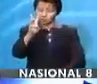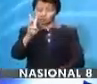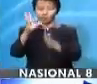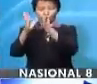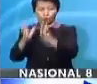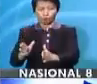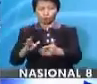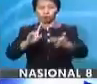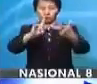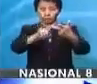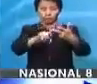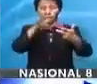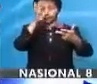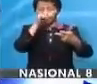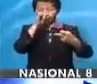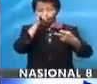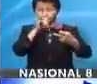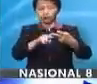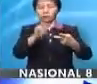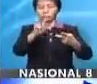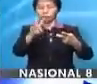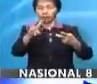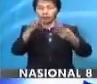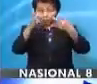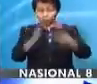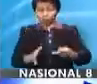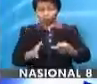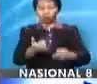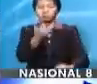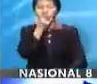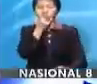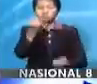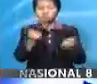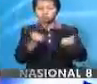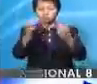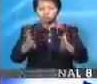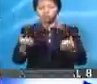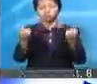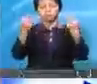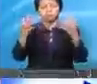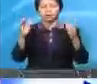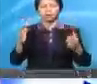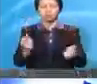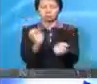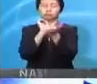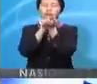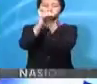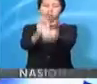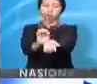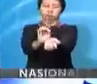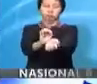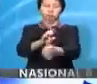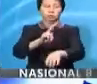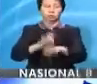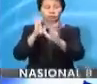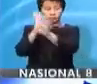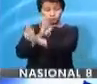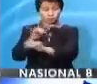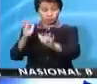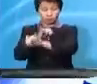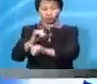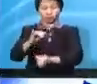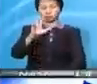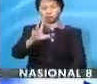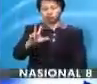orang, diikuti Melaka 24 orang. Pesalah trafik yang paling ramai menyerah diri pula dicatatkan di Sarawak,